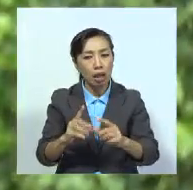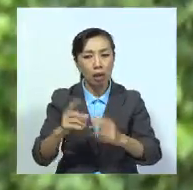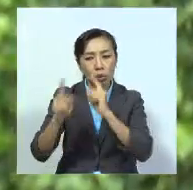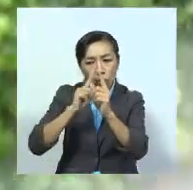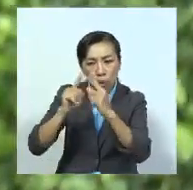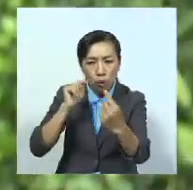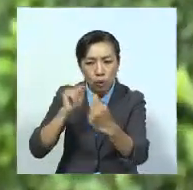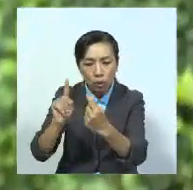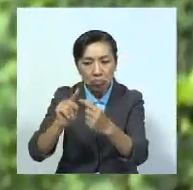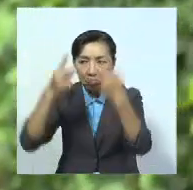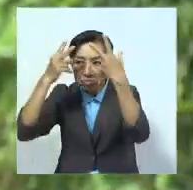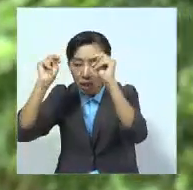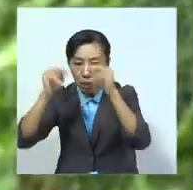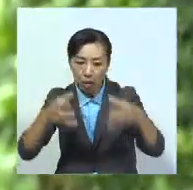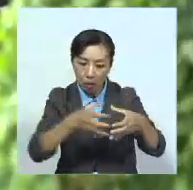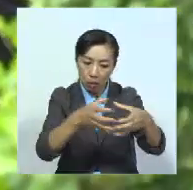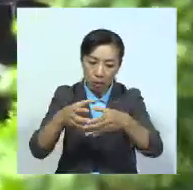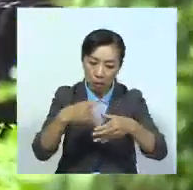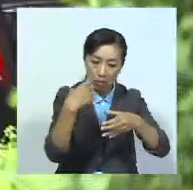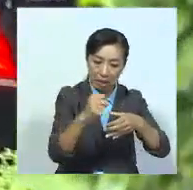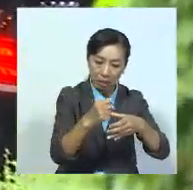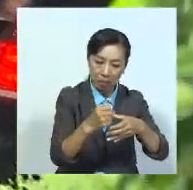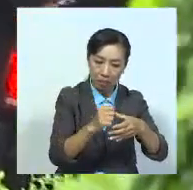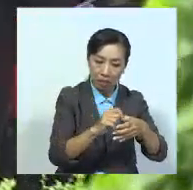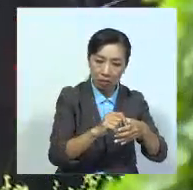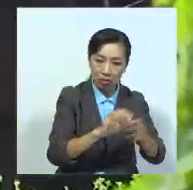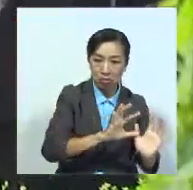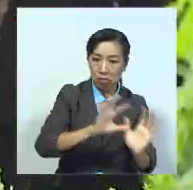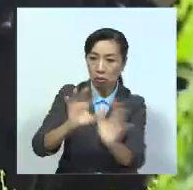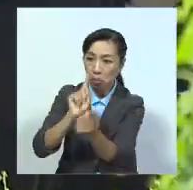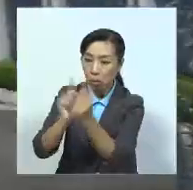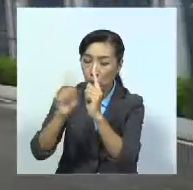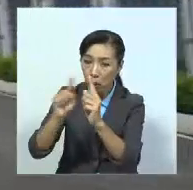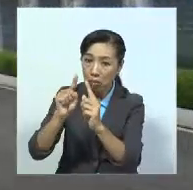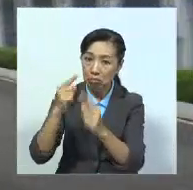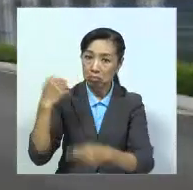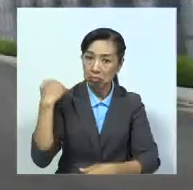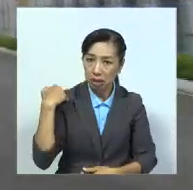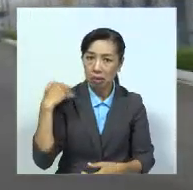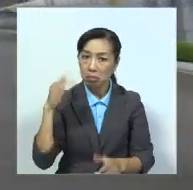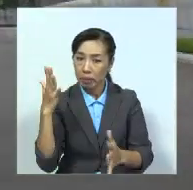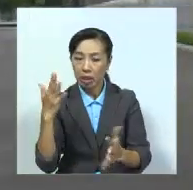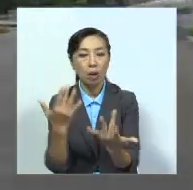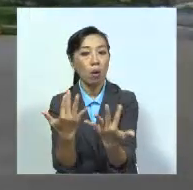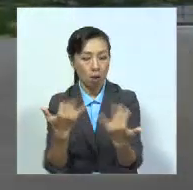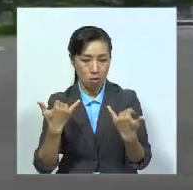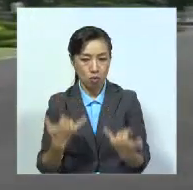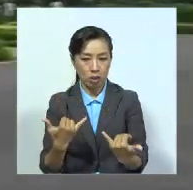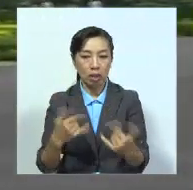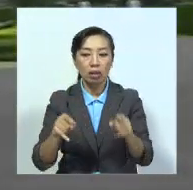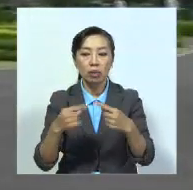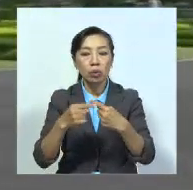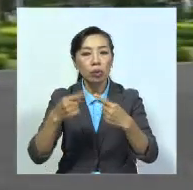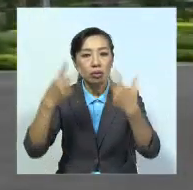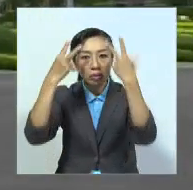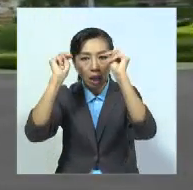การพูดคุยระหว่างท่านนายกกับตัวแทนของ10พรรคเล็กเนี่ยตกลงแล้วท้ายที่สุดจะมีขึ้นหรือไม่นั้นคาดว่าวันนี้น่าจะต้องรอ